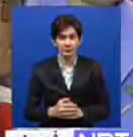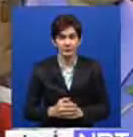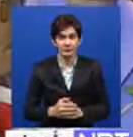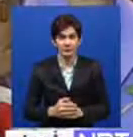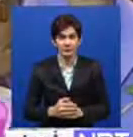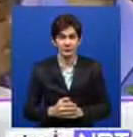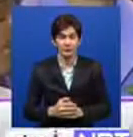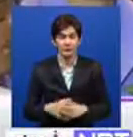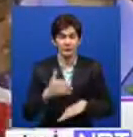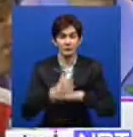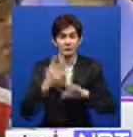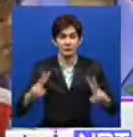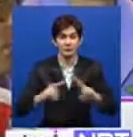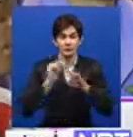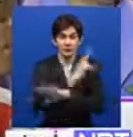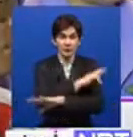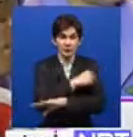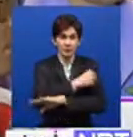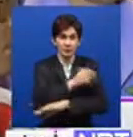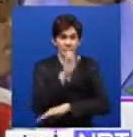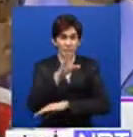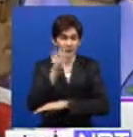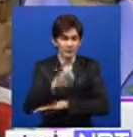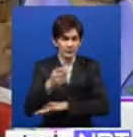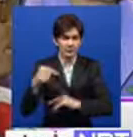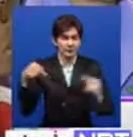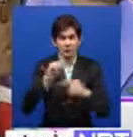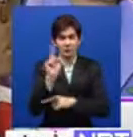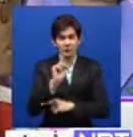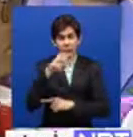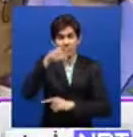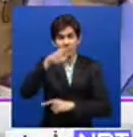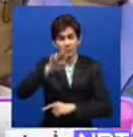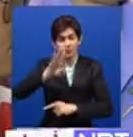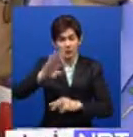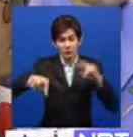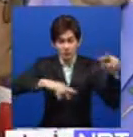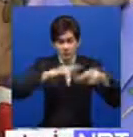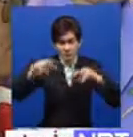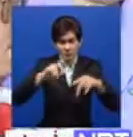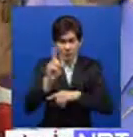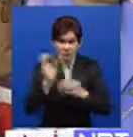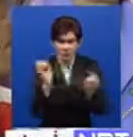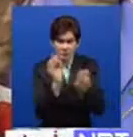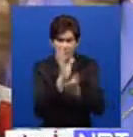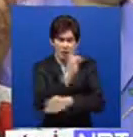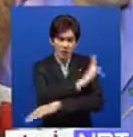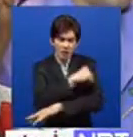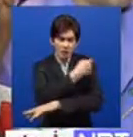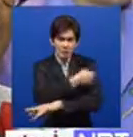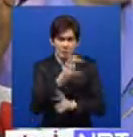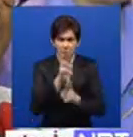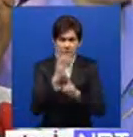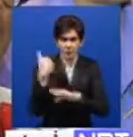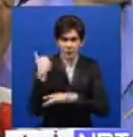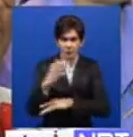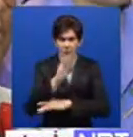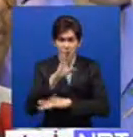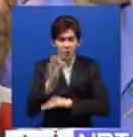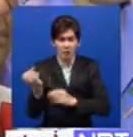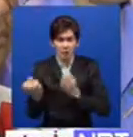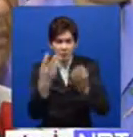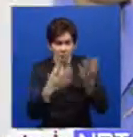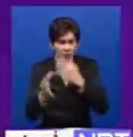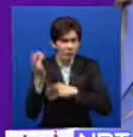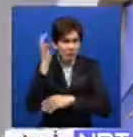รัฐมนตรีว่าการกระทรวงสาธารณสุขย้ำเร่งผลักดันร่างพระราชบัญญัติคุ้มครองผู้เสียหายจากการให้บริการทางการแพทย์ยืนยันพร้อมรับฟังทุก